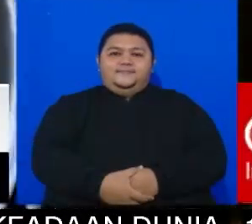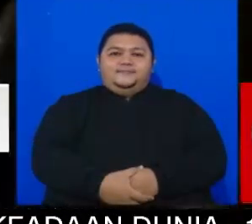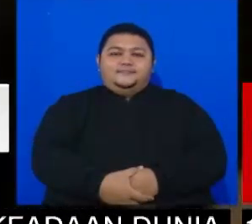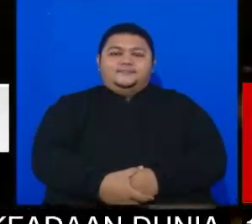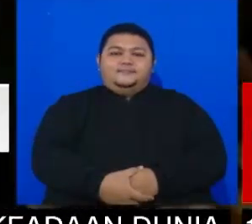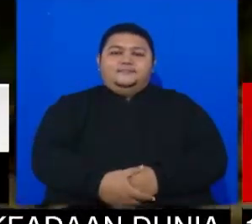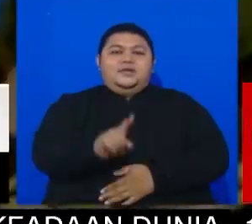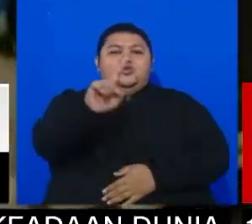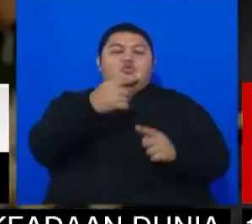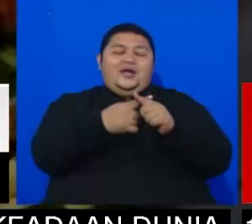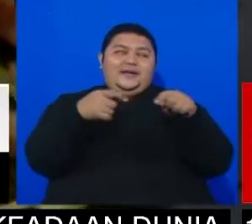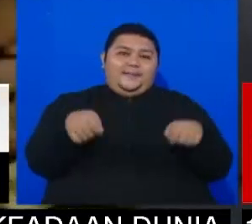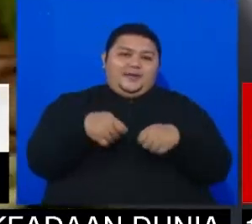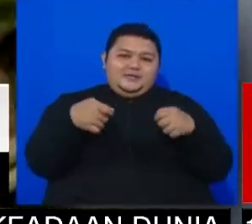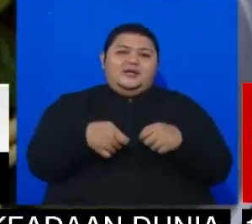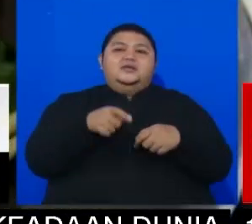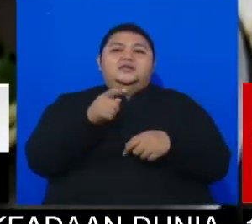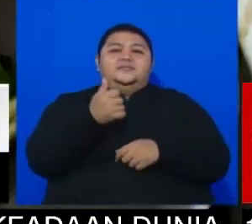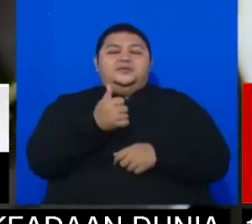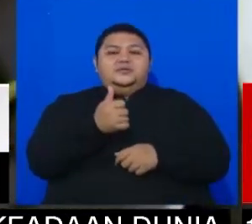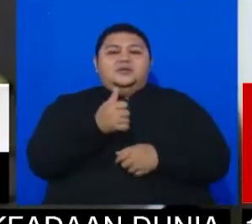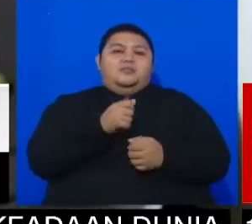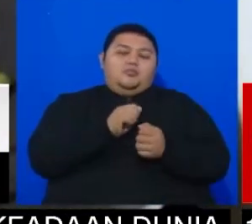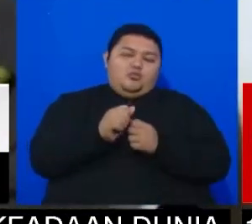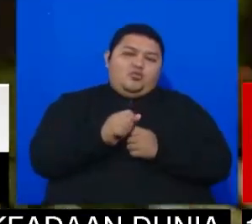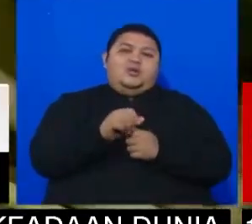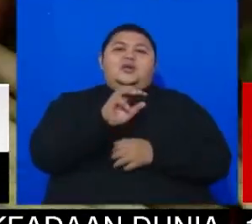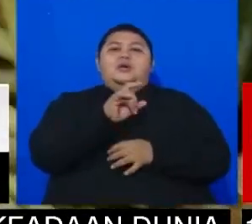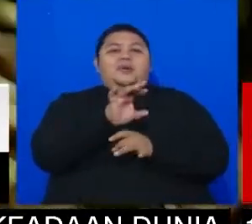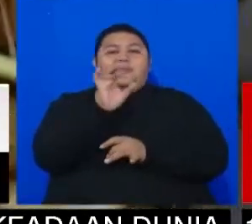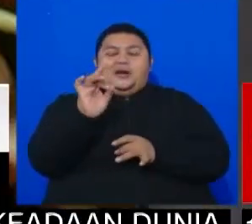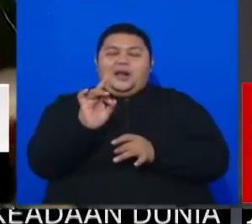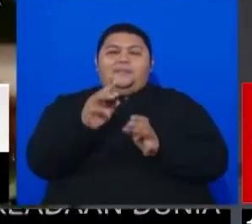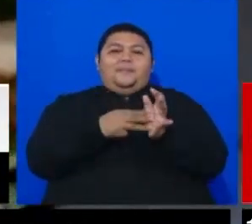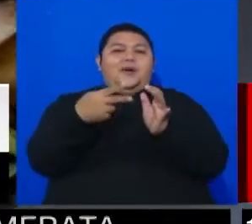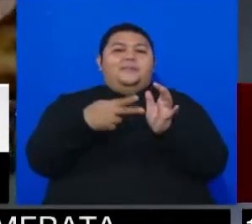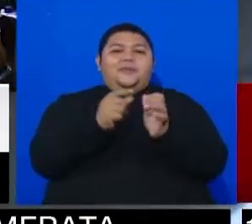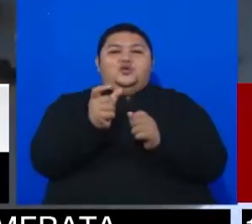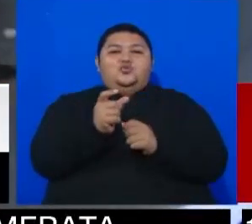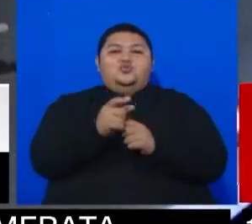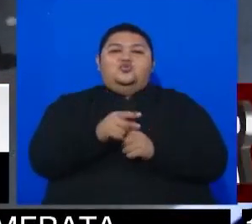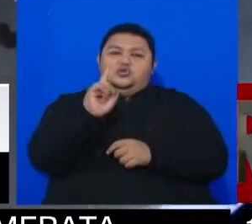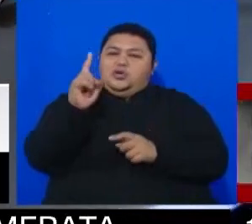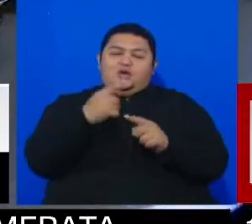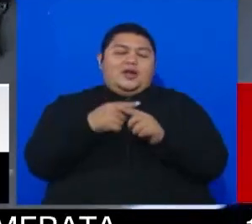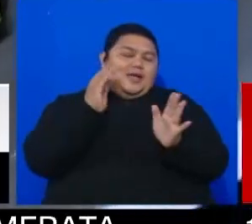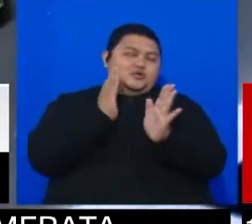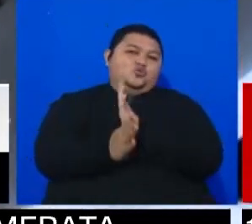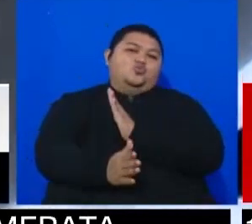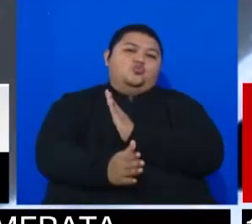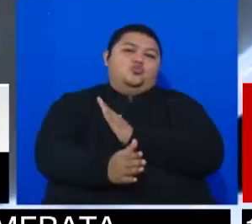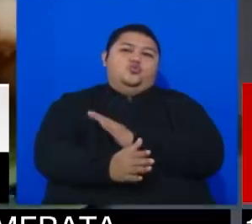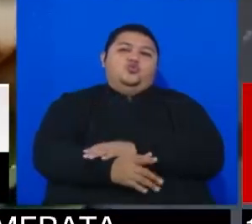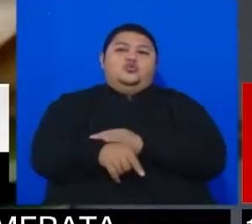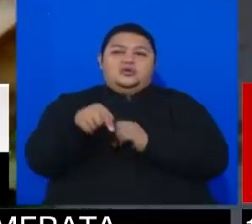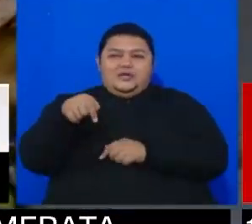Dalam sekali masak, seorang pengusaha angkringan bisa mengolah beberapa menu sekaligus. Kalau sudah mahir seperti Bu Yanti ini, ia sedang memasak menu